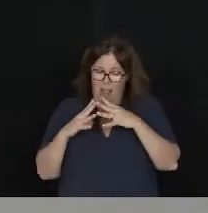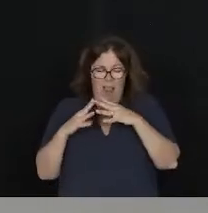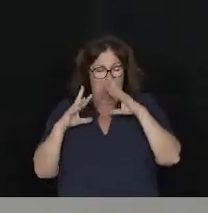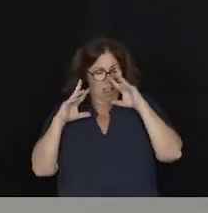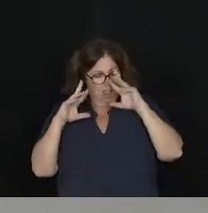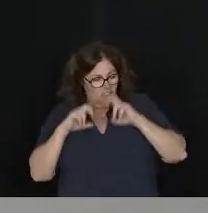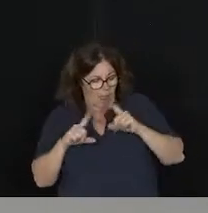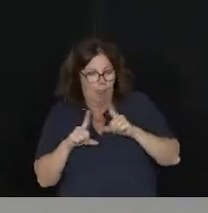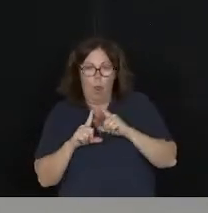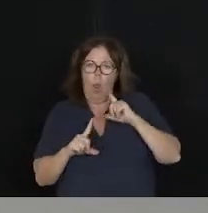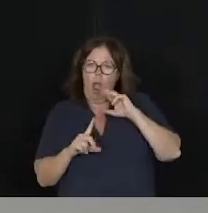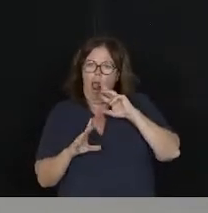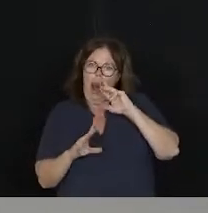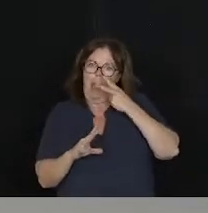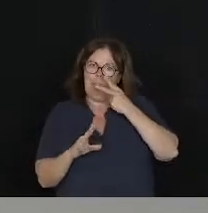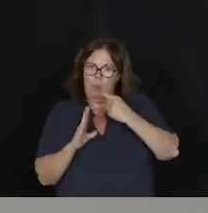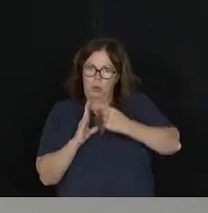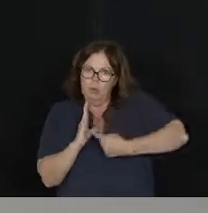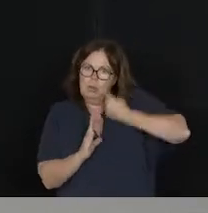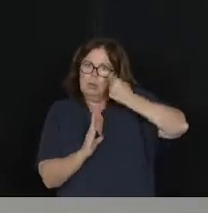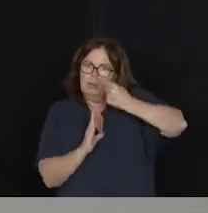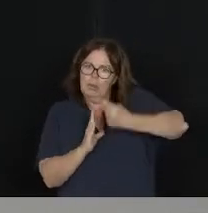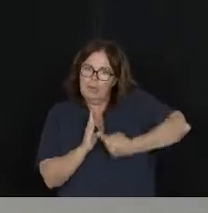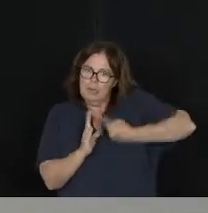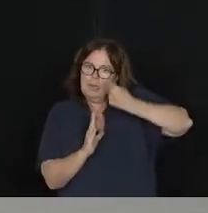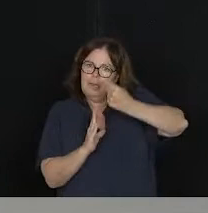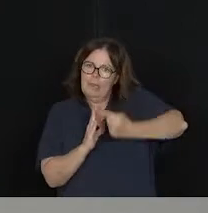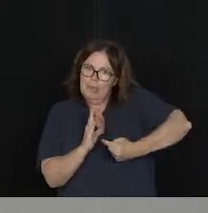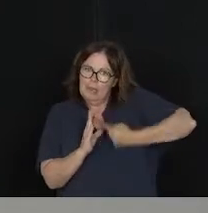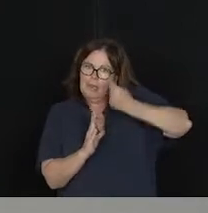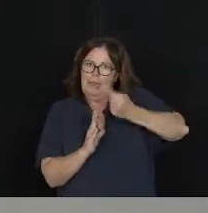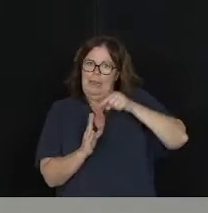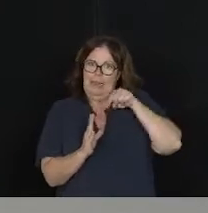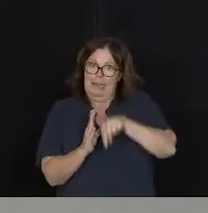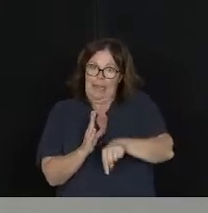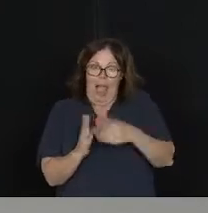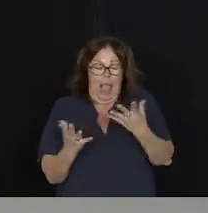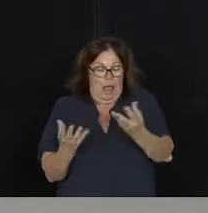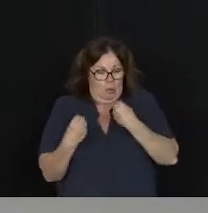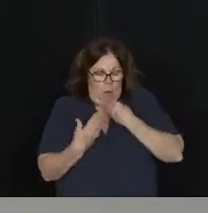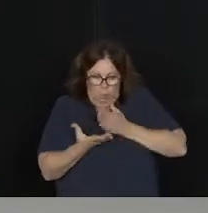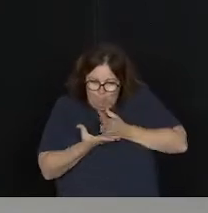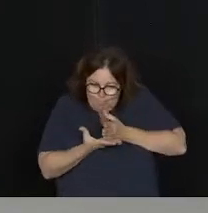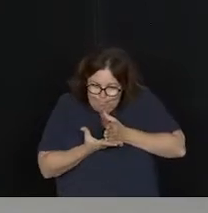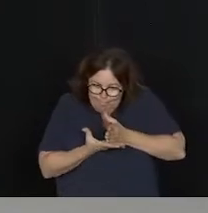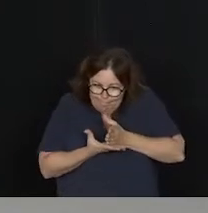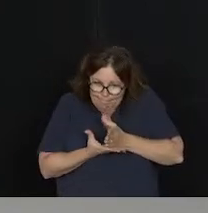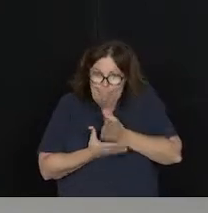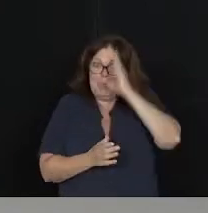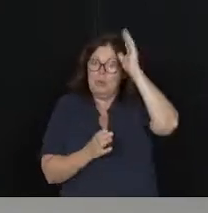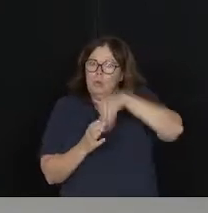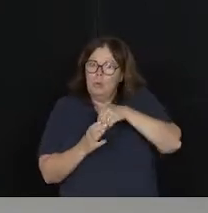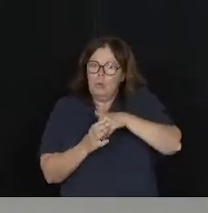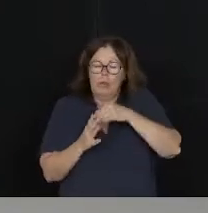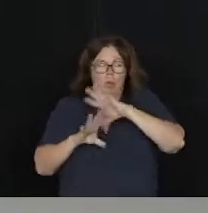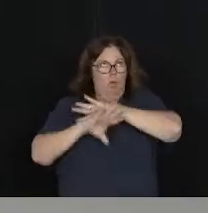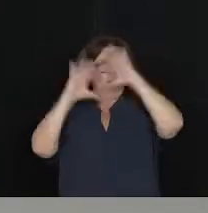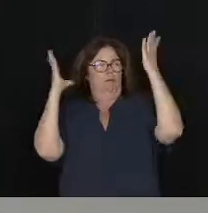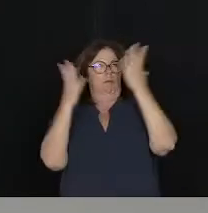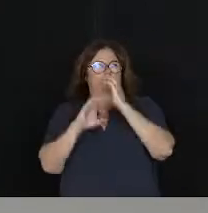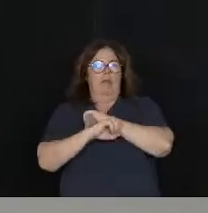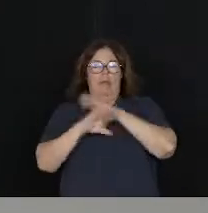elles donnent à lire aussi, je crois, une conscience accrue du tragique qui convoque urgence,